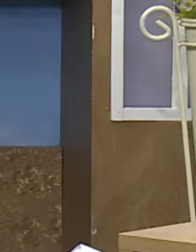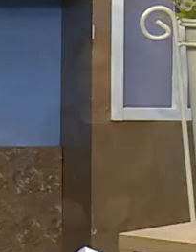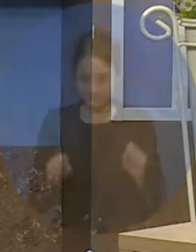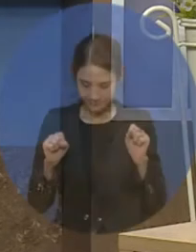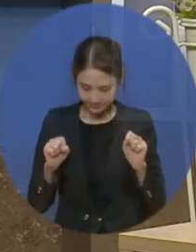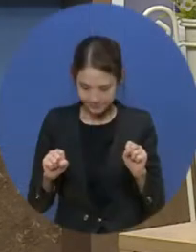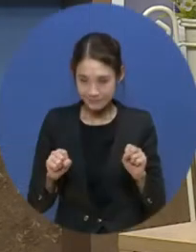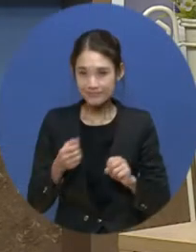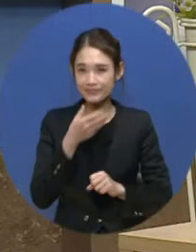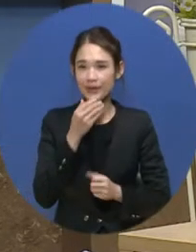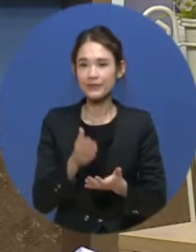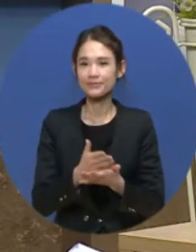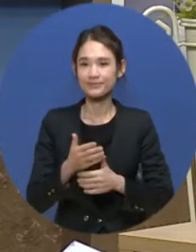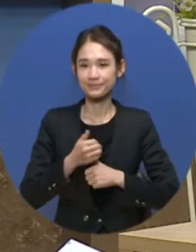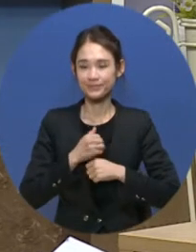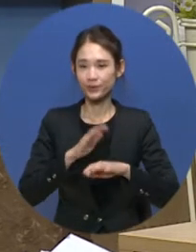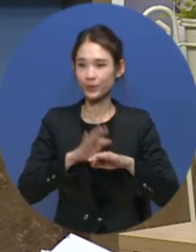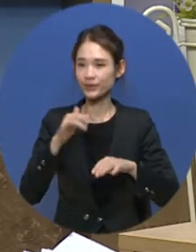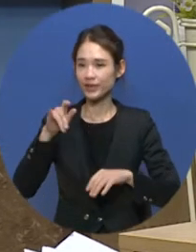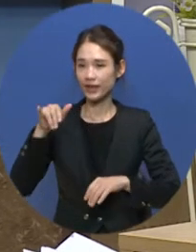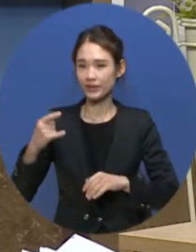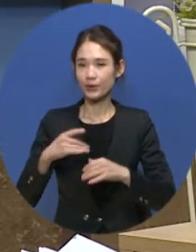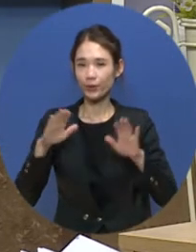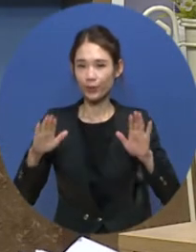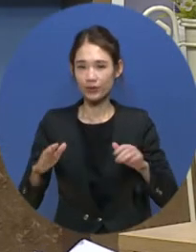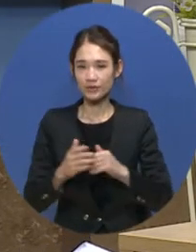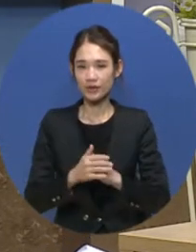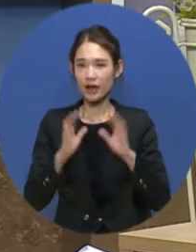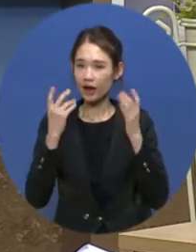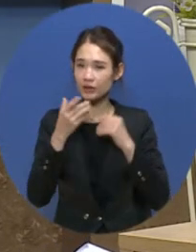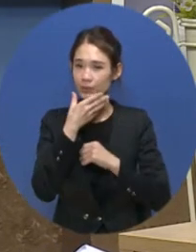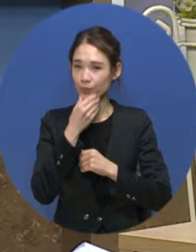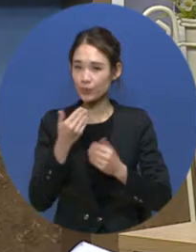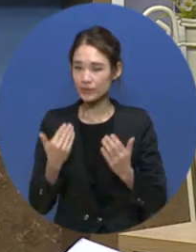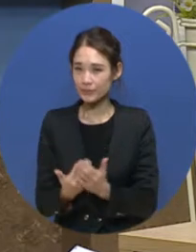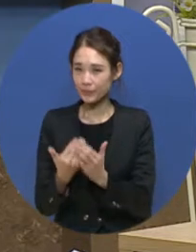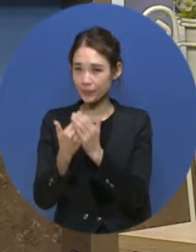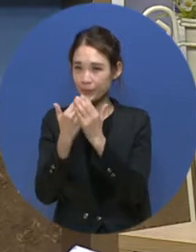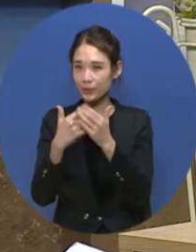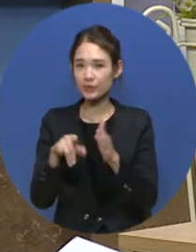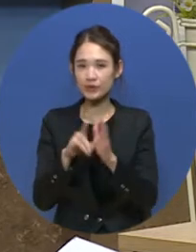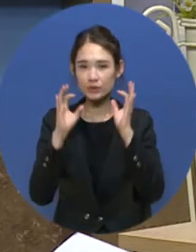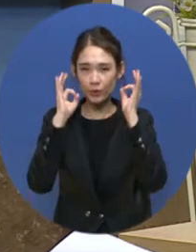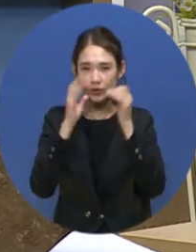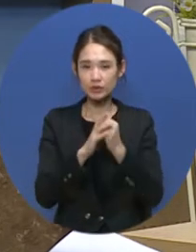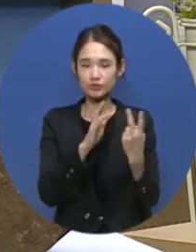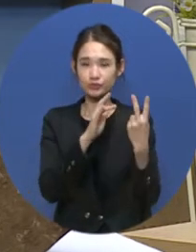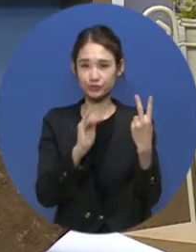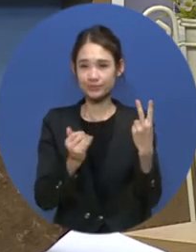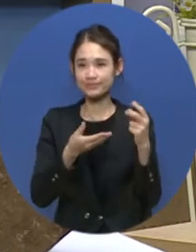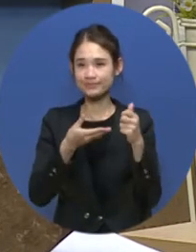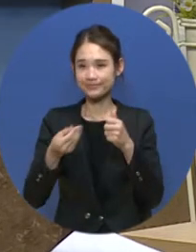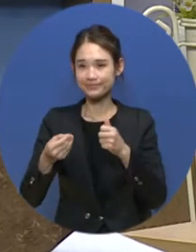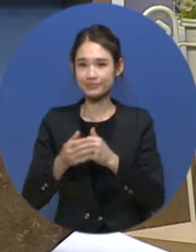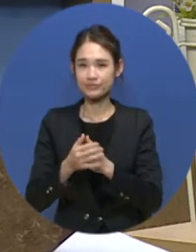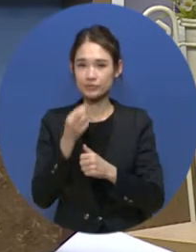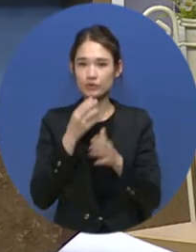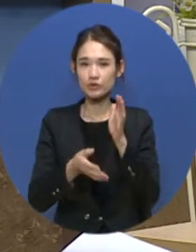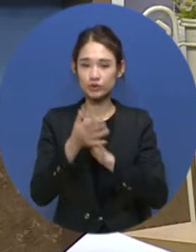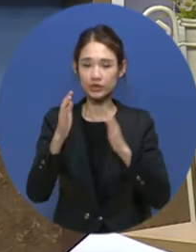안녕하세요. 행복나눔 지킴이의 손자희입니다. 오늘은 아이들의 복지 증진을 위해 노력하는 두 분을 모셨습니다.